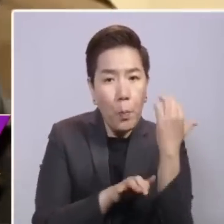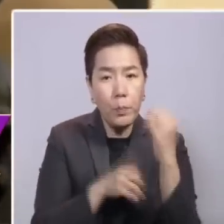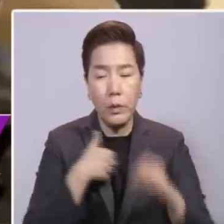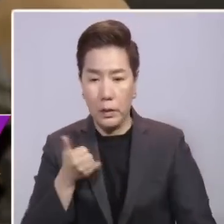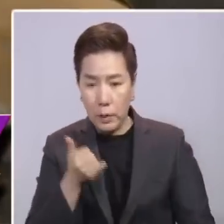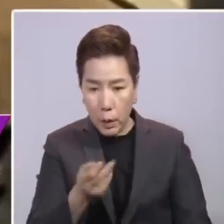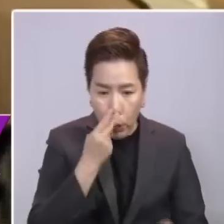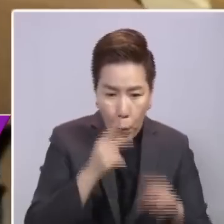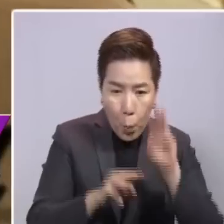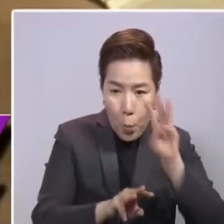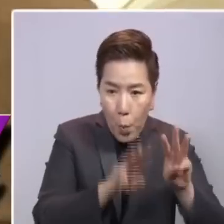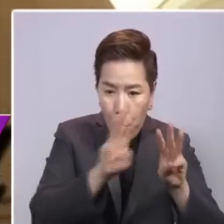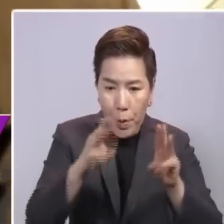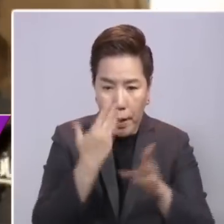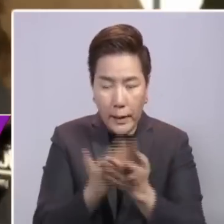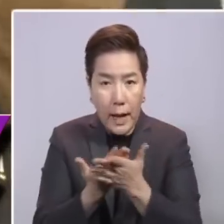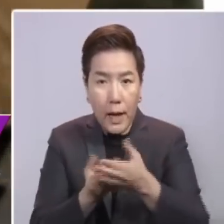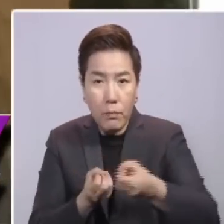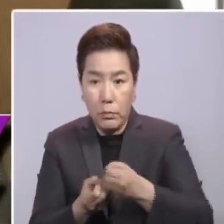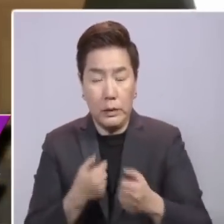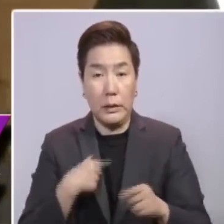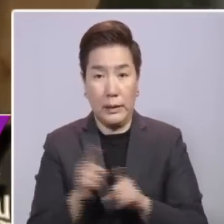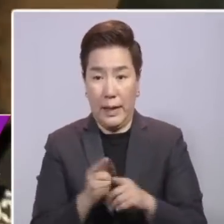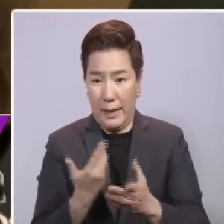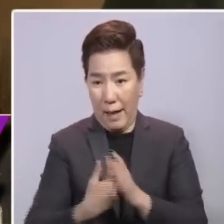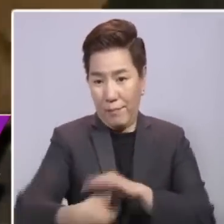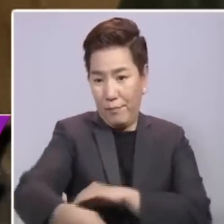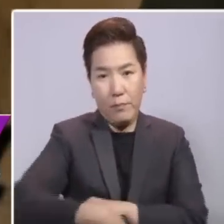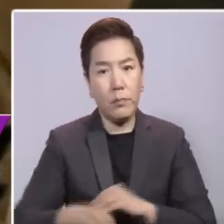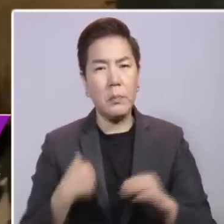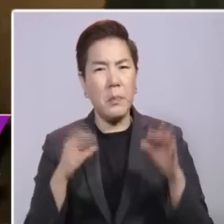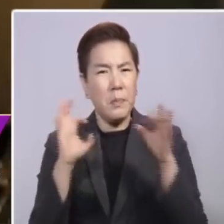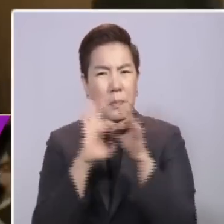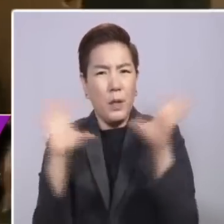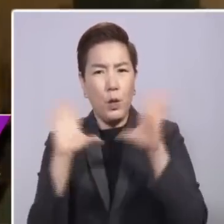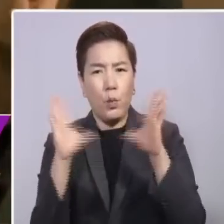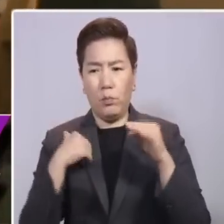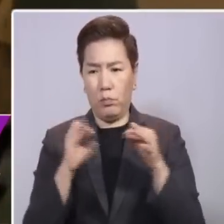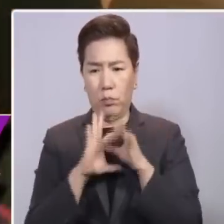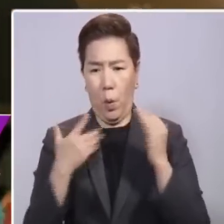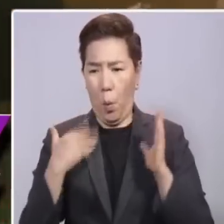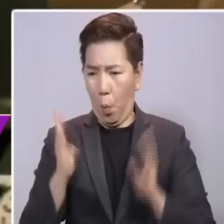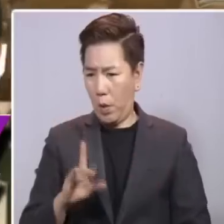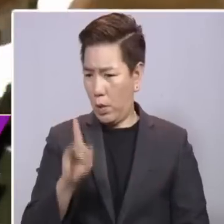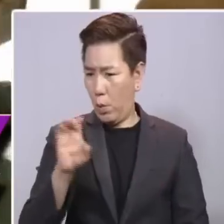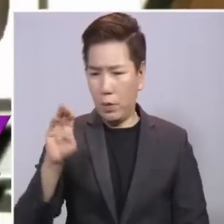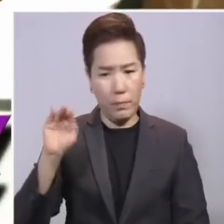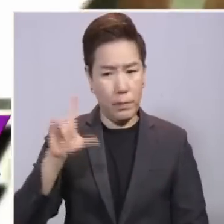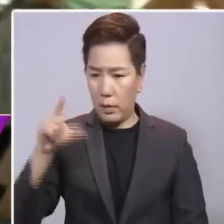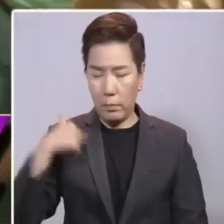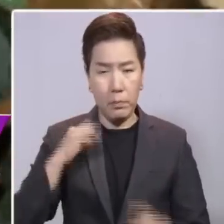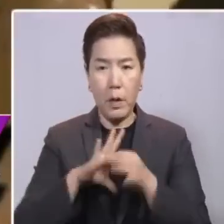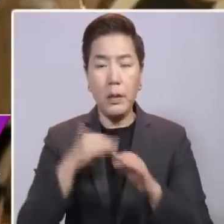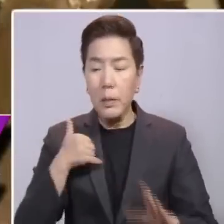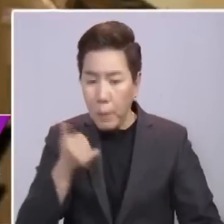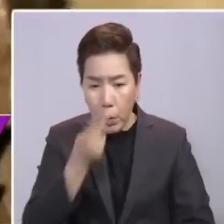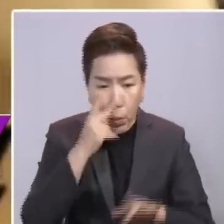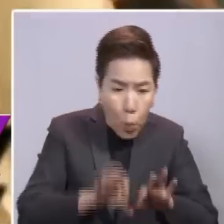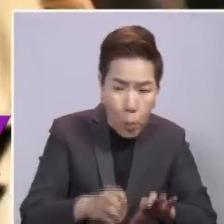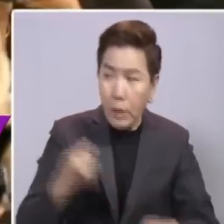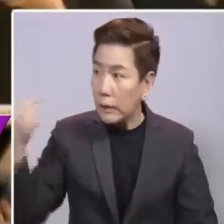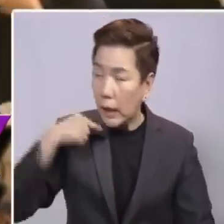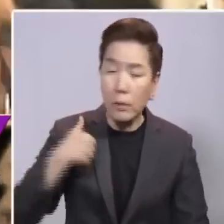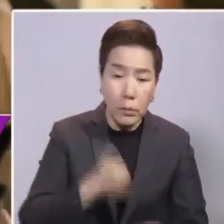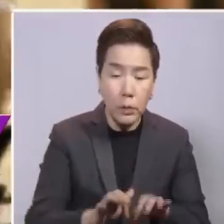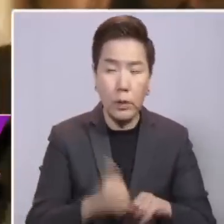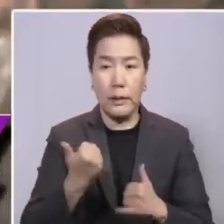ที่อยู่ในเว็บพนันไม่ได้อยู่ในทีมเรียกเงินนะฮะไม่ได้อยู่ในทีมตบทรัพย์140ล้านลูกน้องนะครับสารวัตรนะฮะ